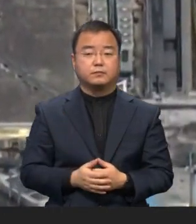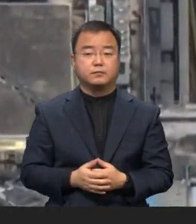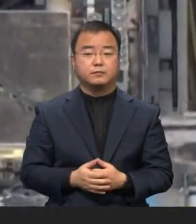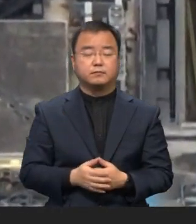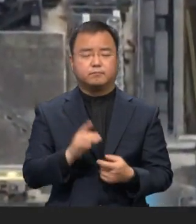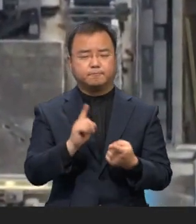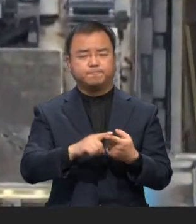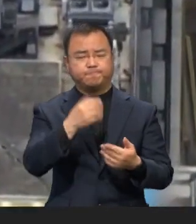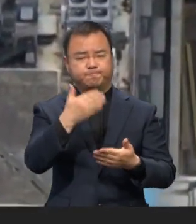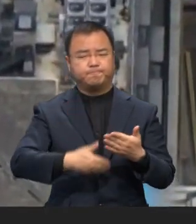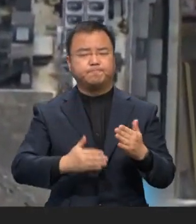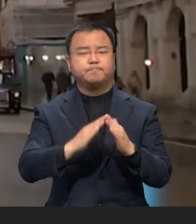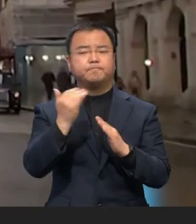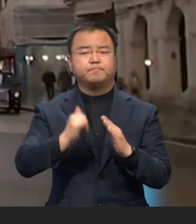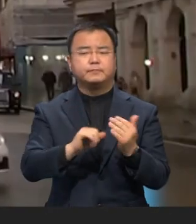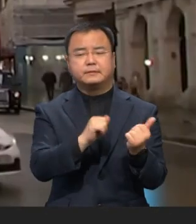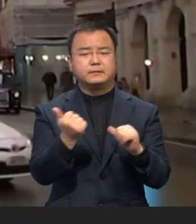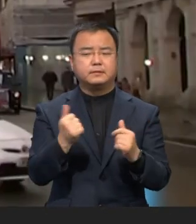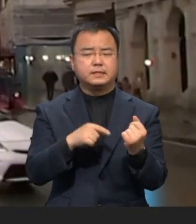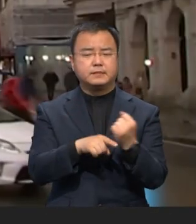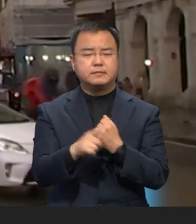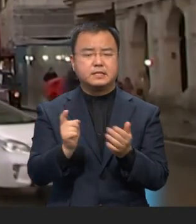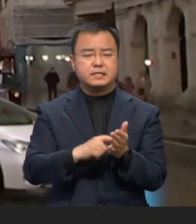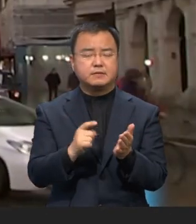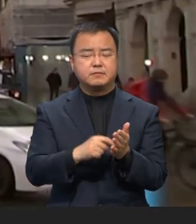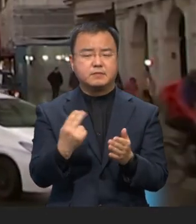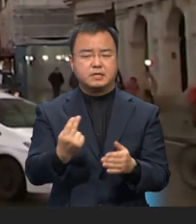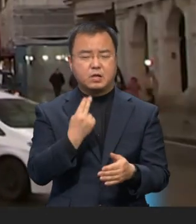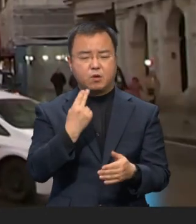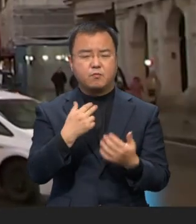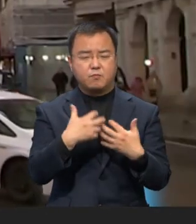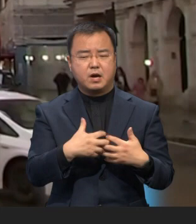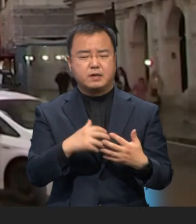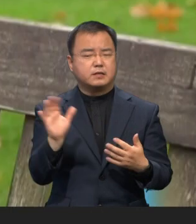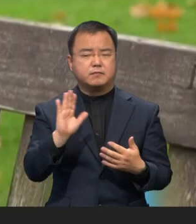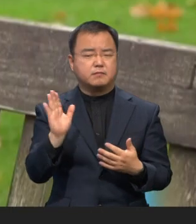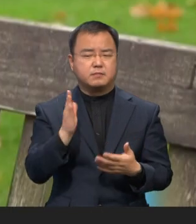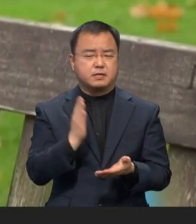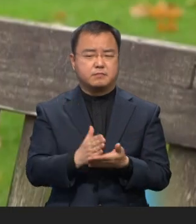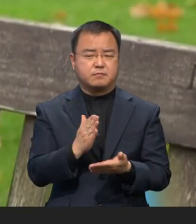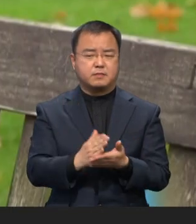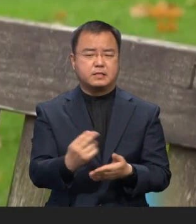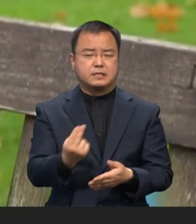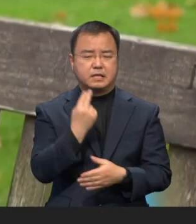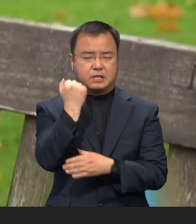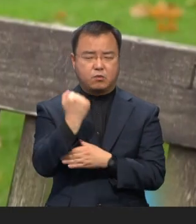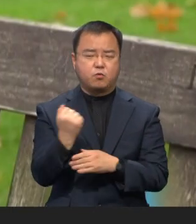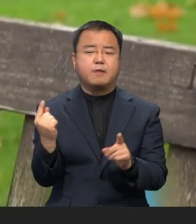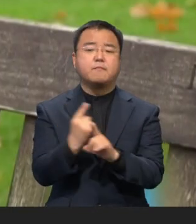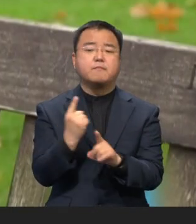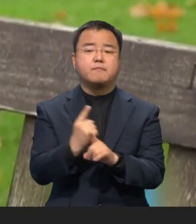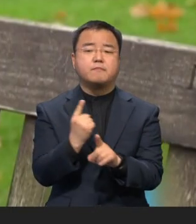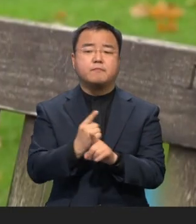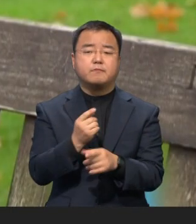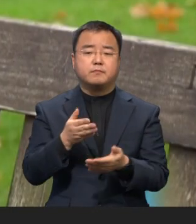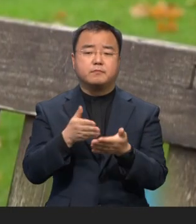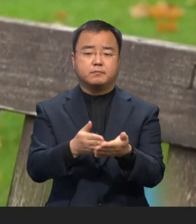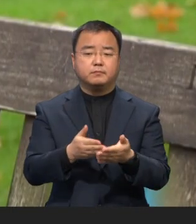이에 유가족은 사망 원인을 급성 호흡부전 대신 대기오염으로 정정해달라고 요구했습니다.